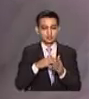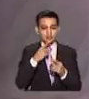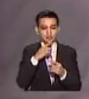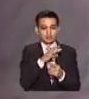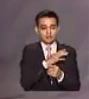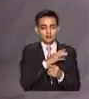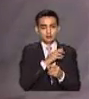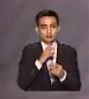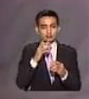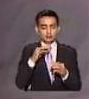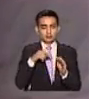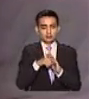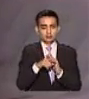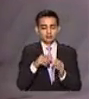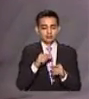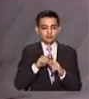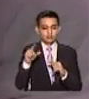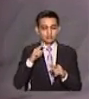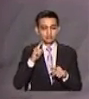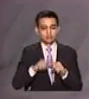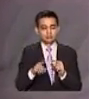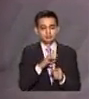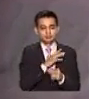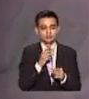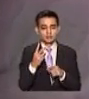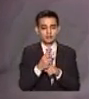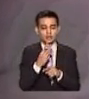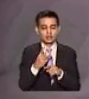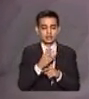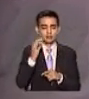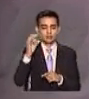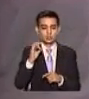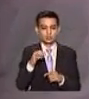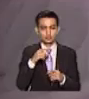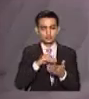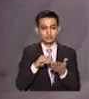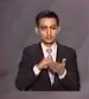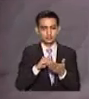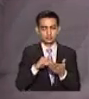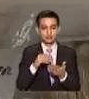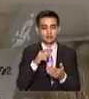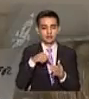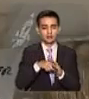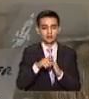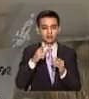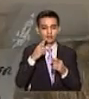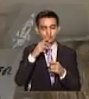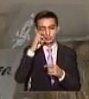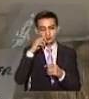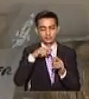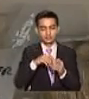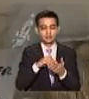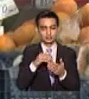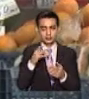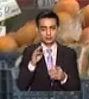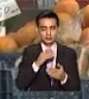Цены на капусту сильно возросли. Не на 2-3%, как пишут в прессе, а на 300 с лишним %.